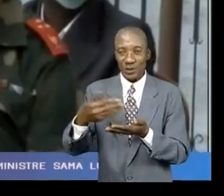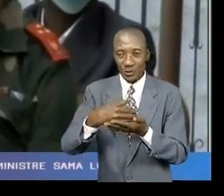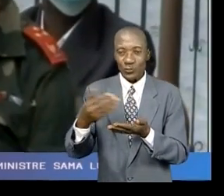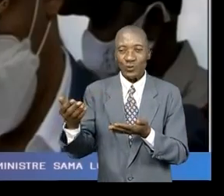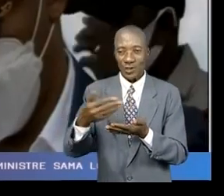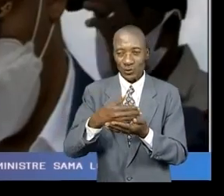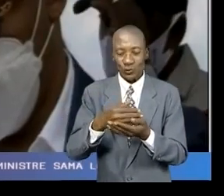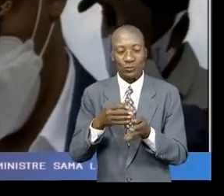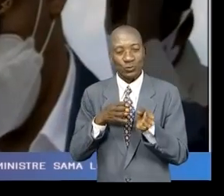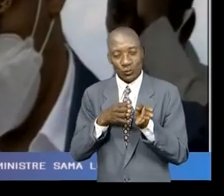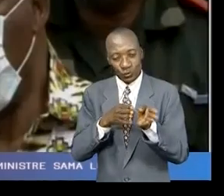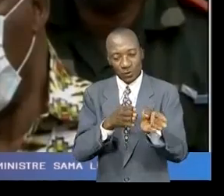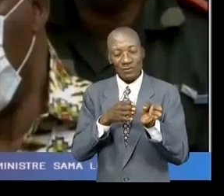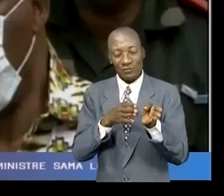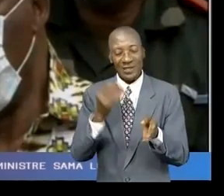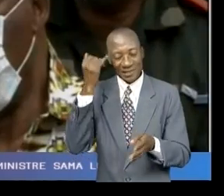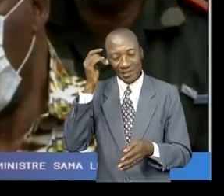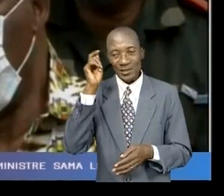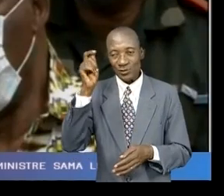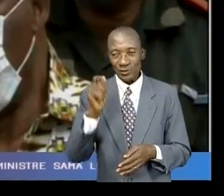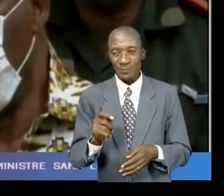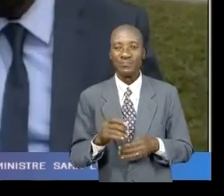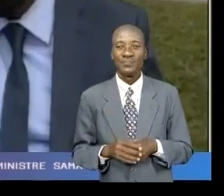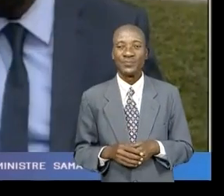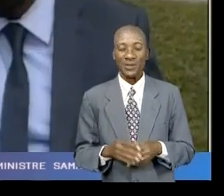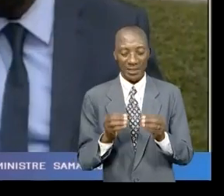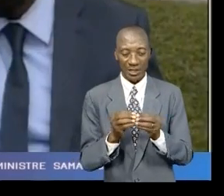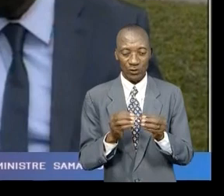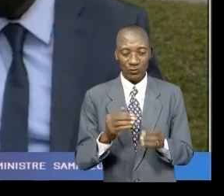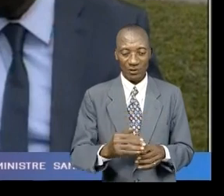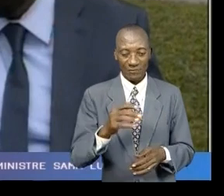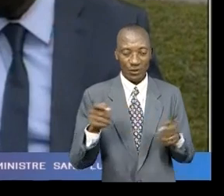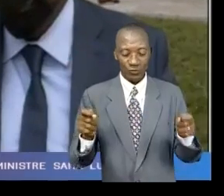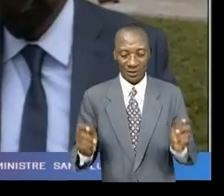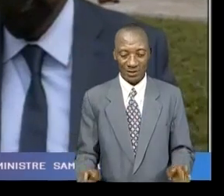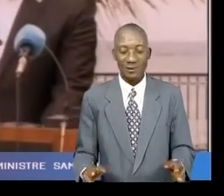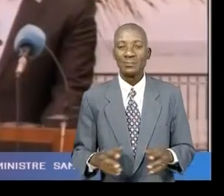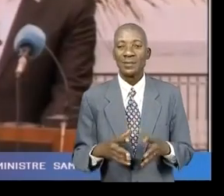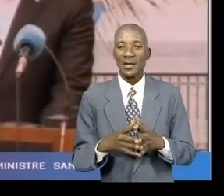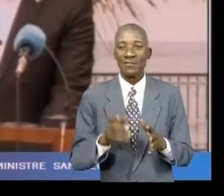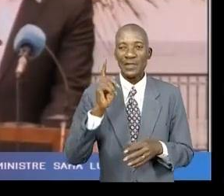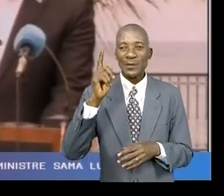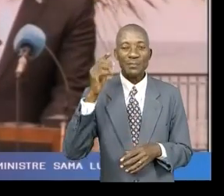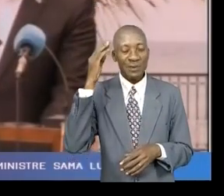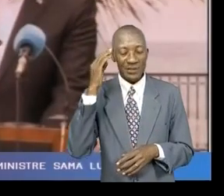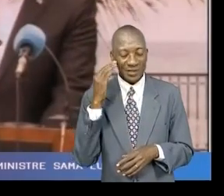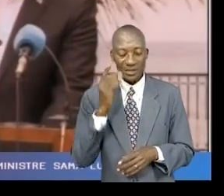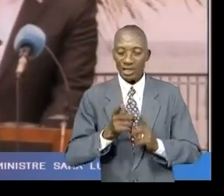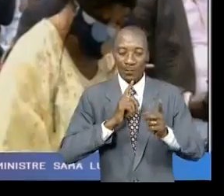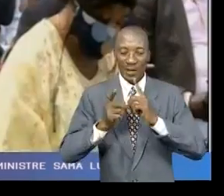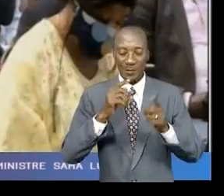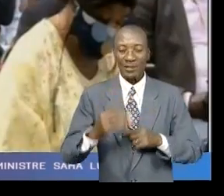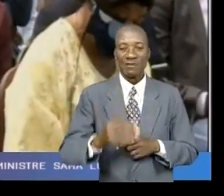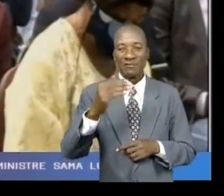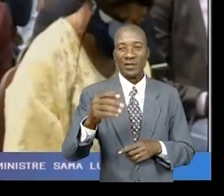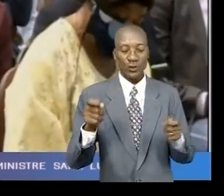militaires. C'est l'une des articulations de la conférence des presse tenue ce lundi 7 juin par le Premier ministre Jean-Michel Sama Lukone Kenge au